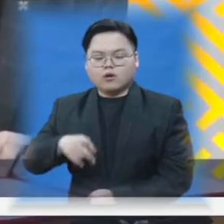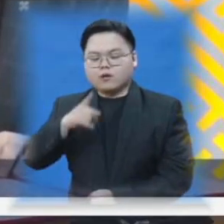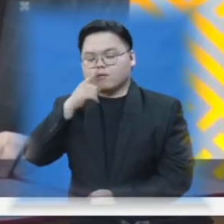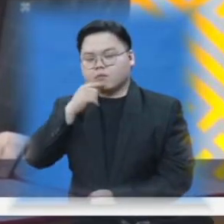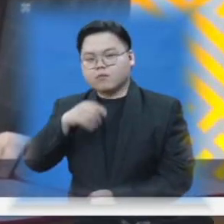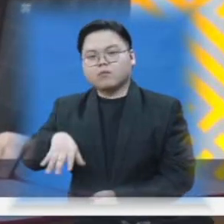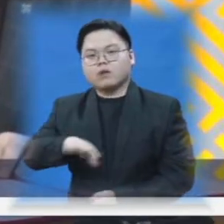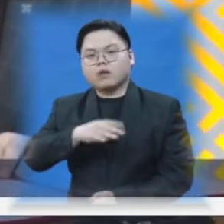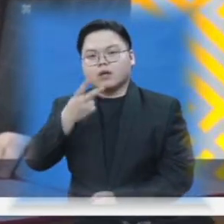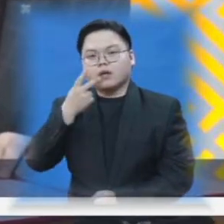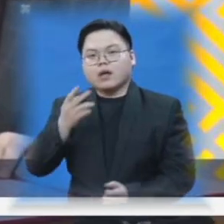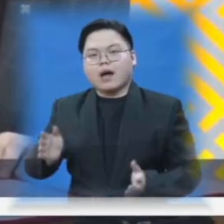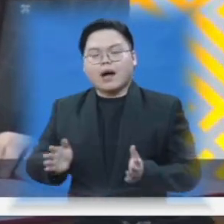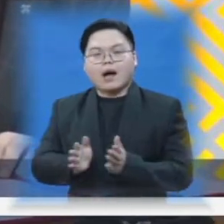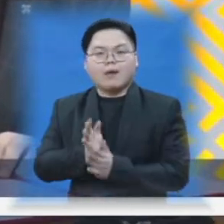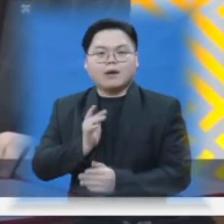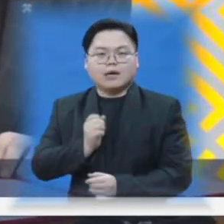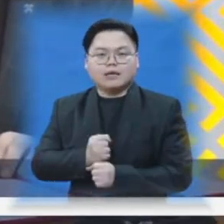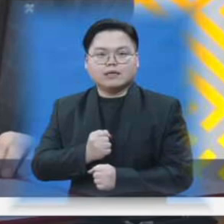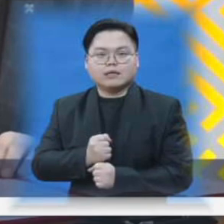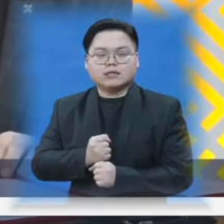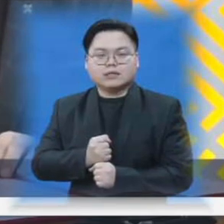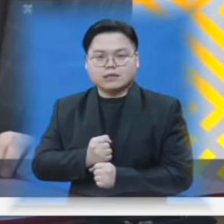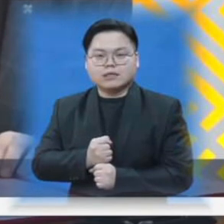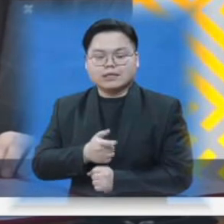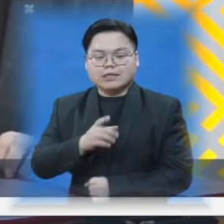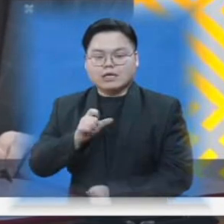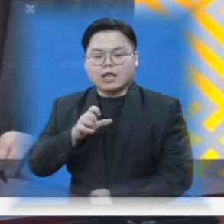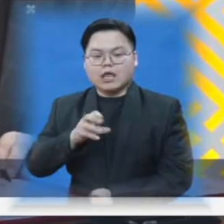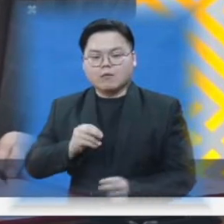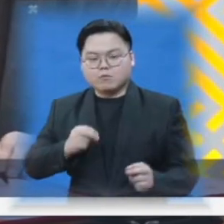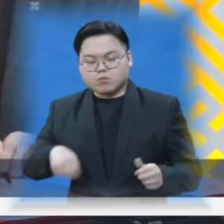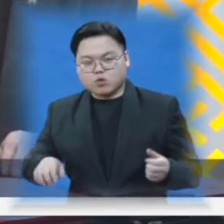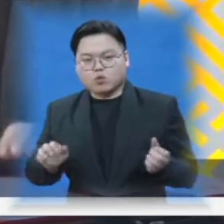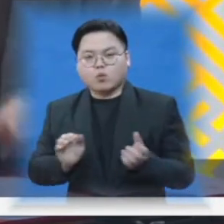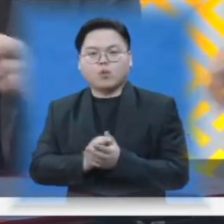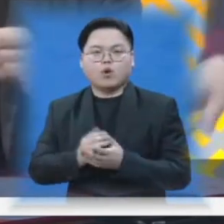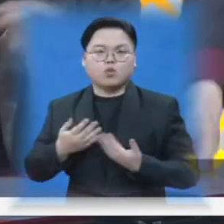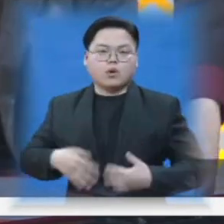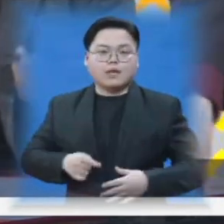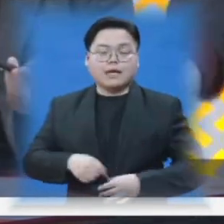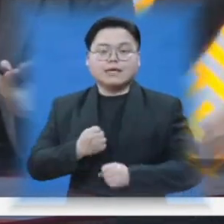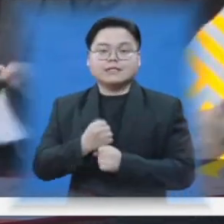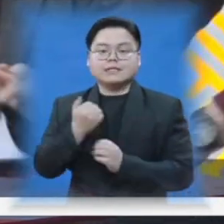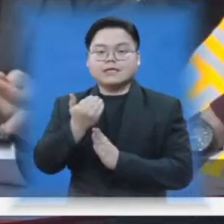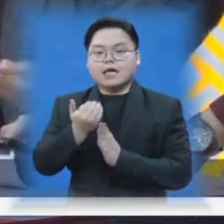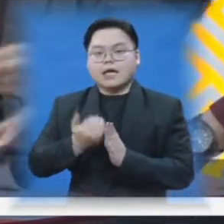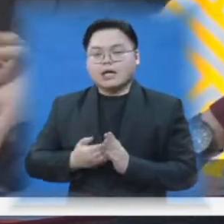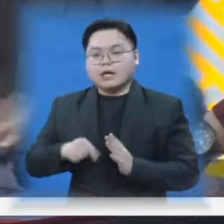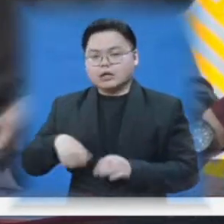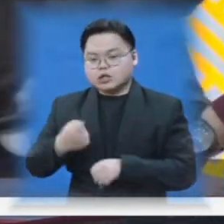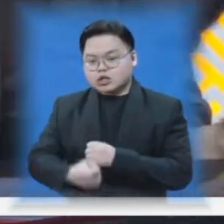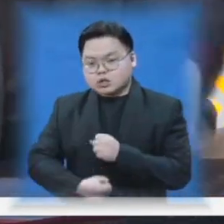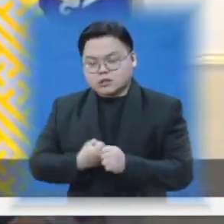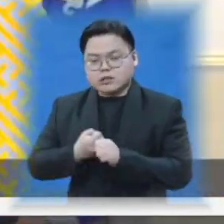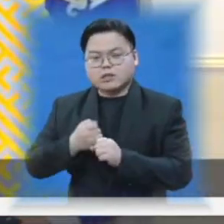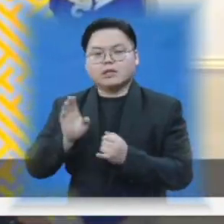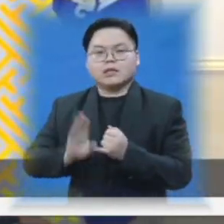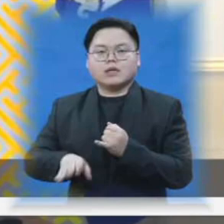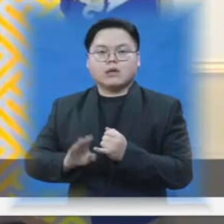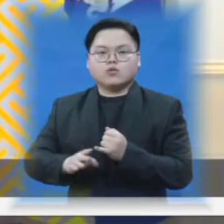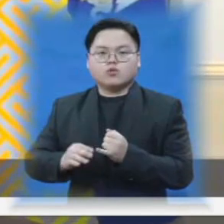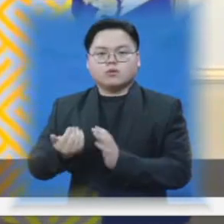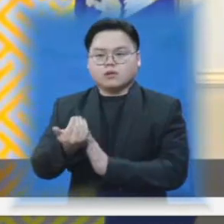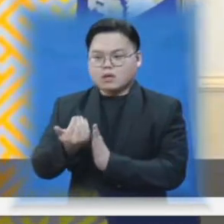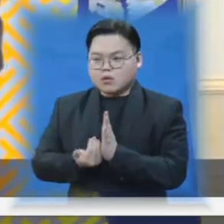бас хамтарч ажиллахаар бол одоо самч зурлаа. За энэ ажлын тайлбар бол өнөө ицэр бид нэг самттай сууж байгаа. Ажлын